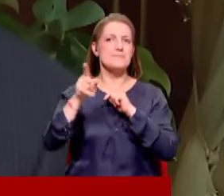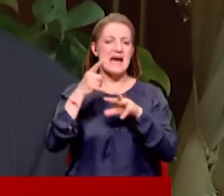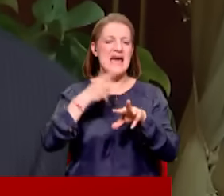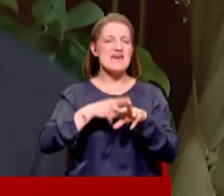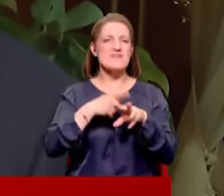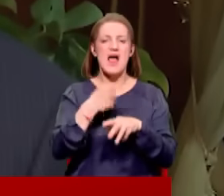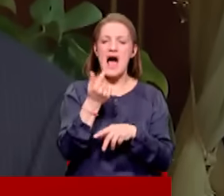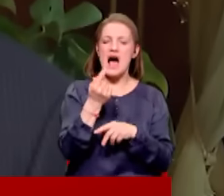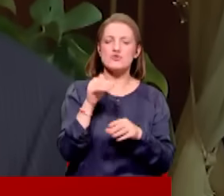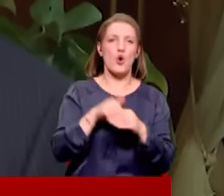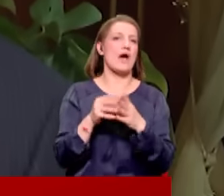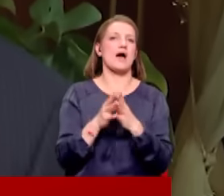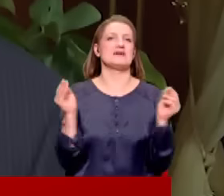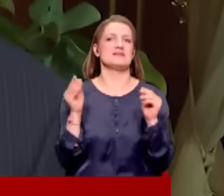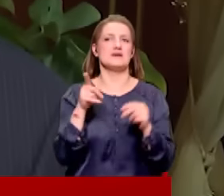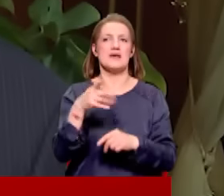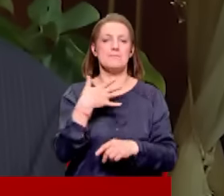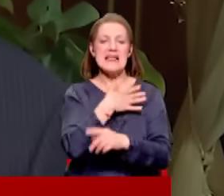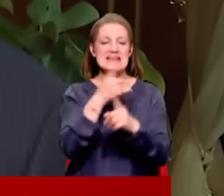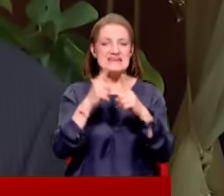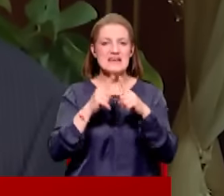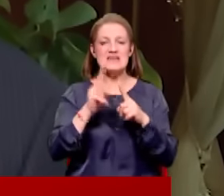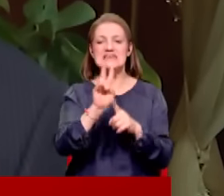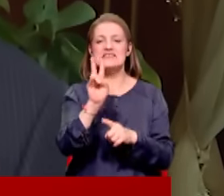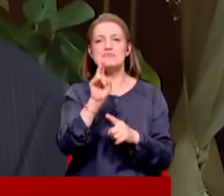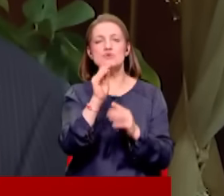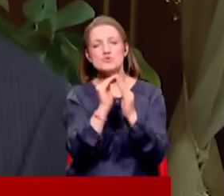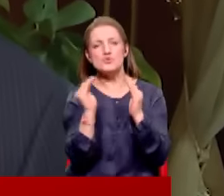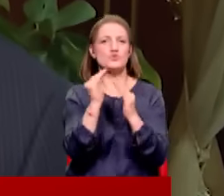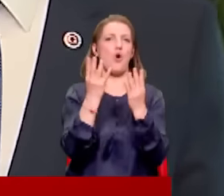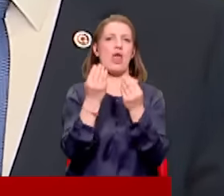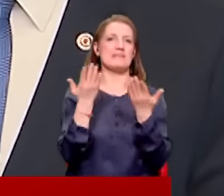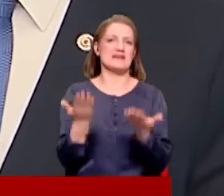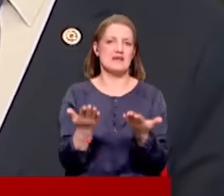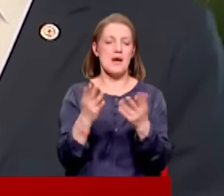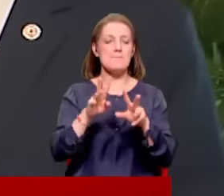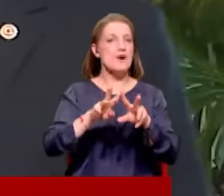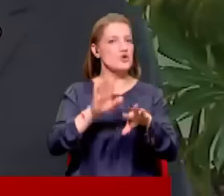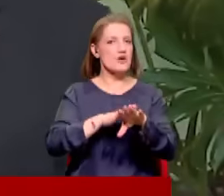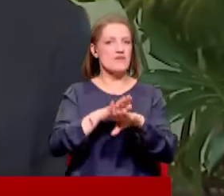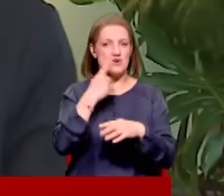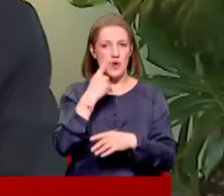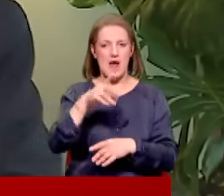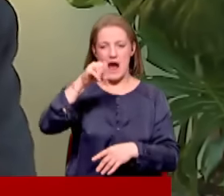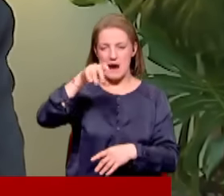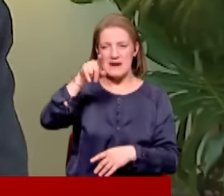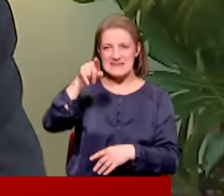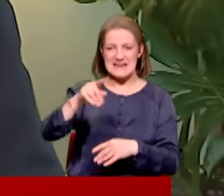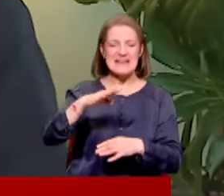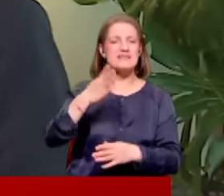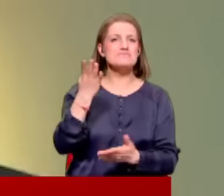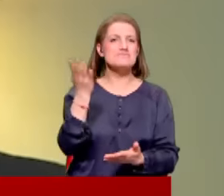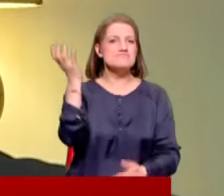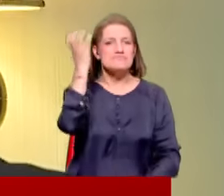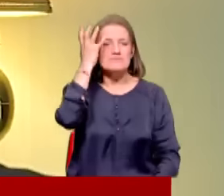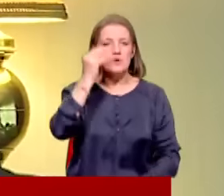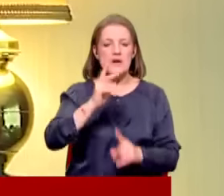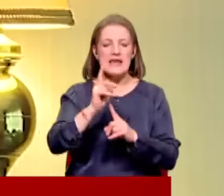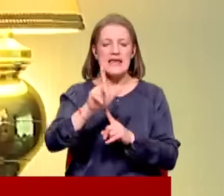oyla gitti. Biz aslında belediye sayımızı 20'nin üzerine çıkarabilirmişiz. Mansur Yavaş'a göre AK Parti'nin kalesi olarak